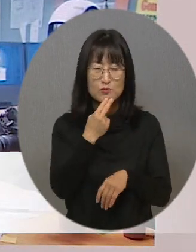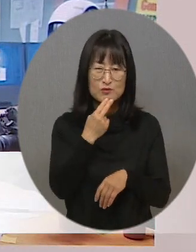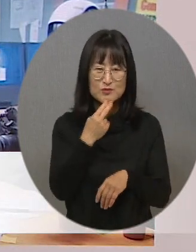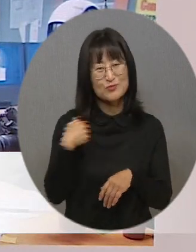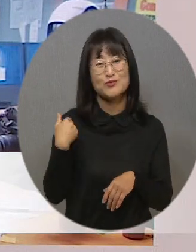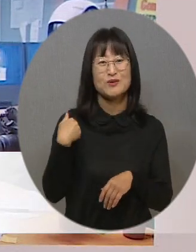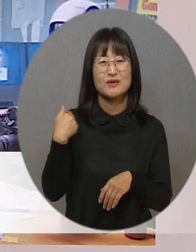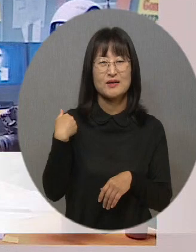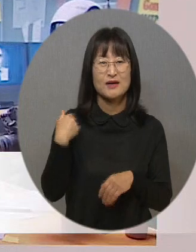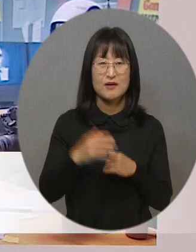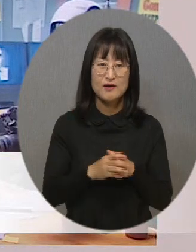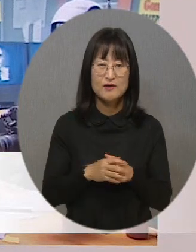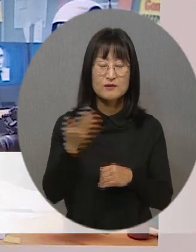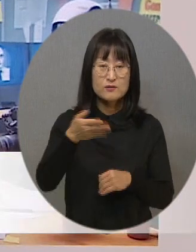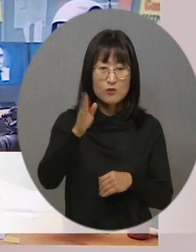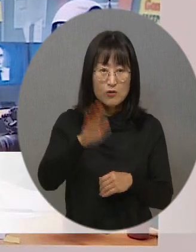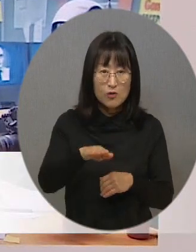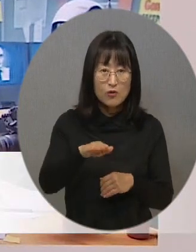몰랐는데